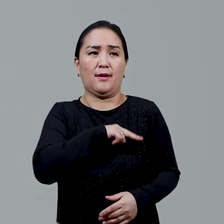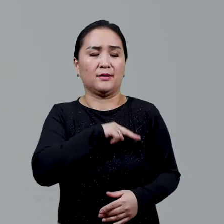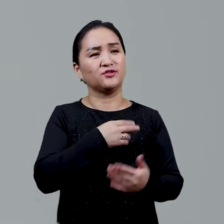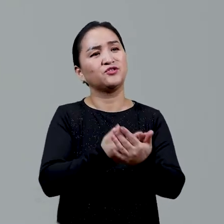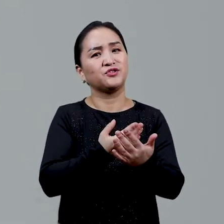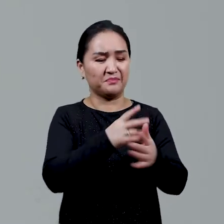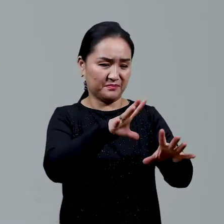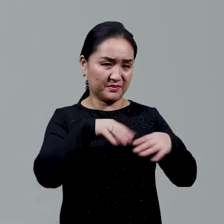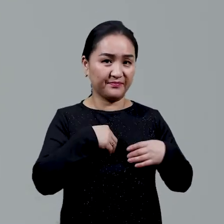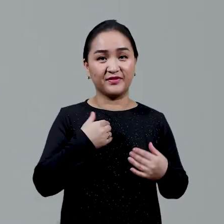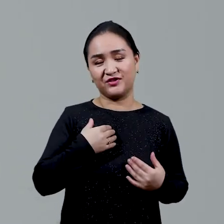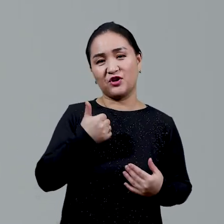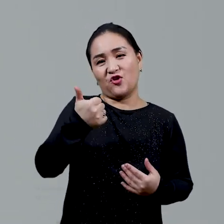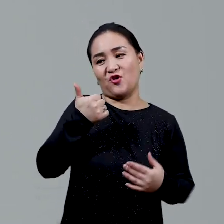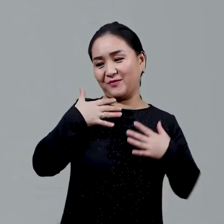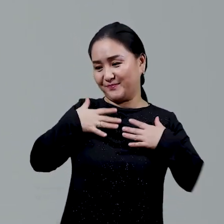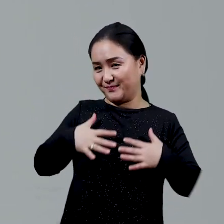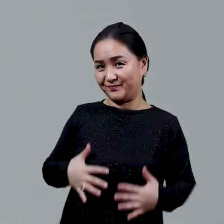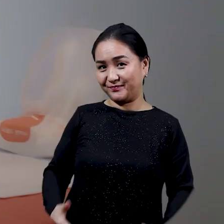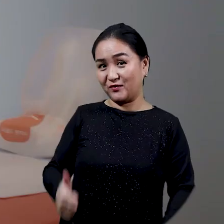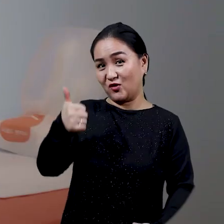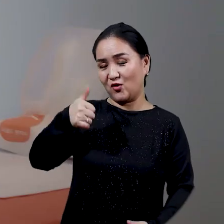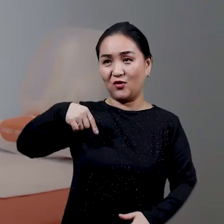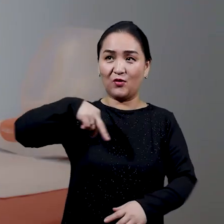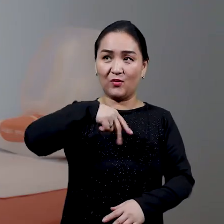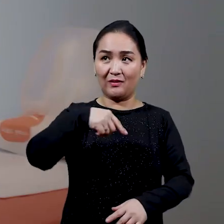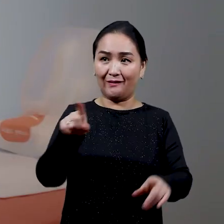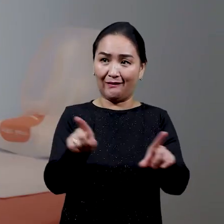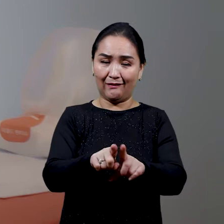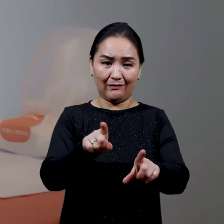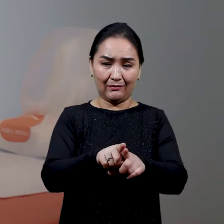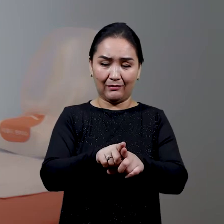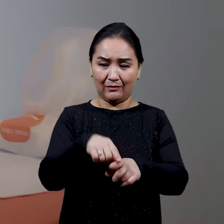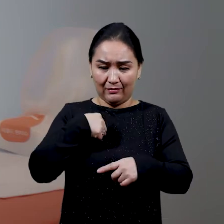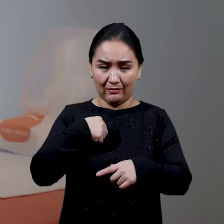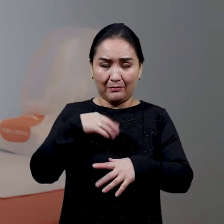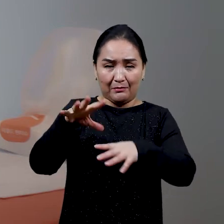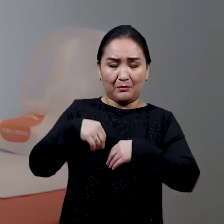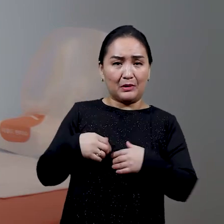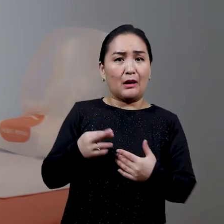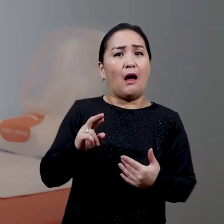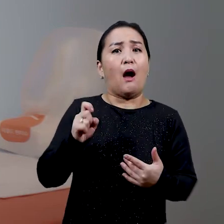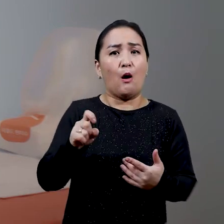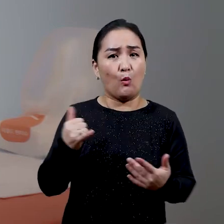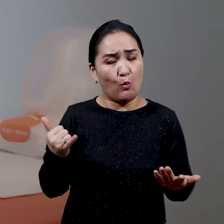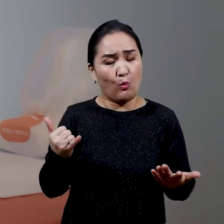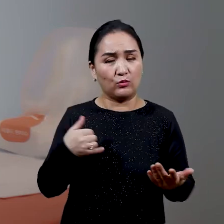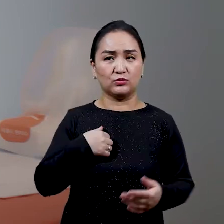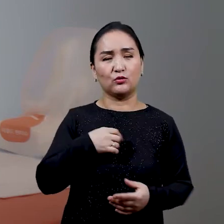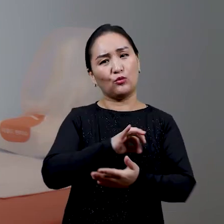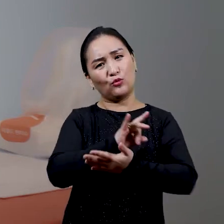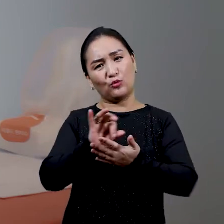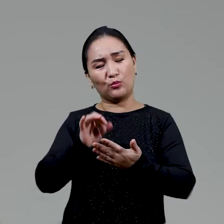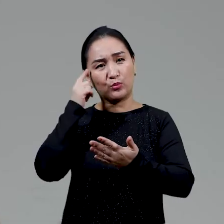Одоо чинь би одоо ингээд гой хувц мэсэл те ингээд гоё явал яах вэ бас ингээл ийм тохиолдол яах вэ гэж амар олон юмнууд ингээл